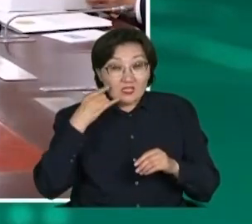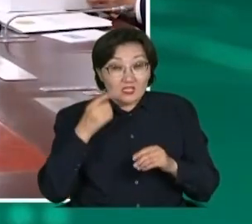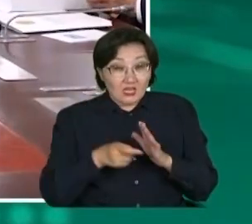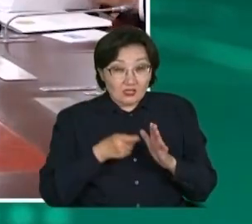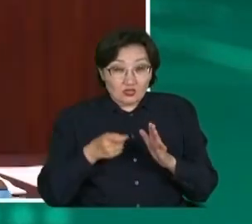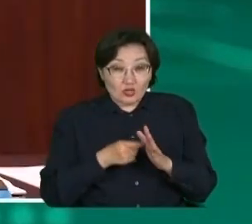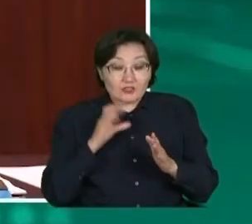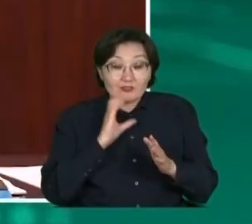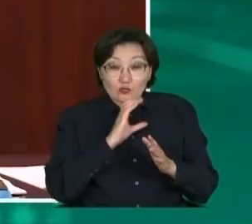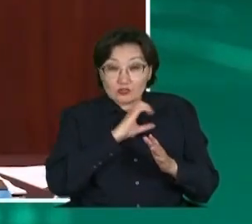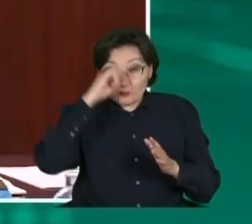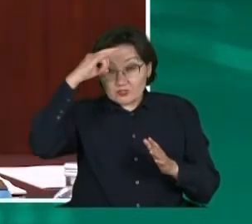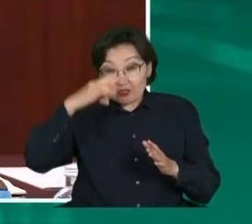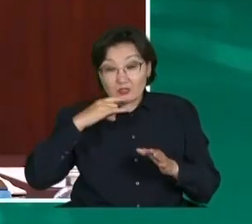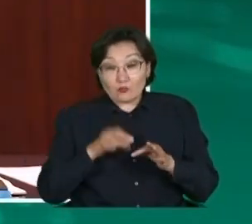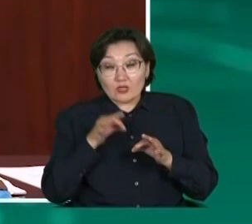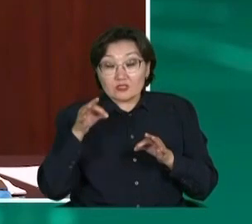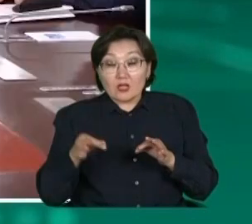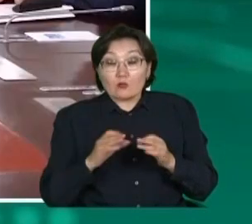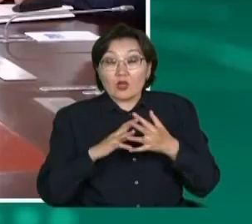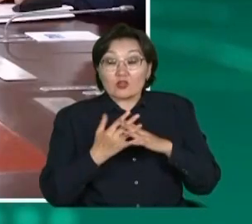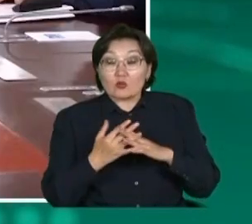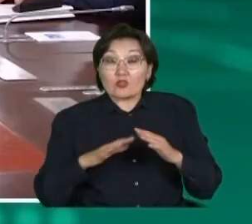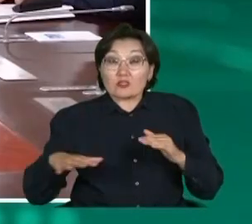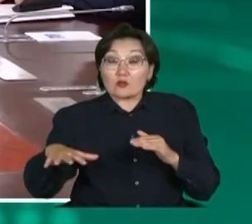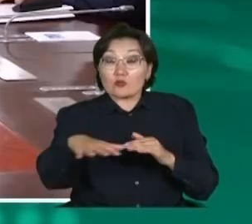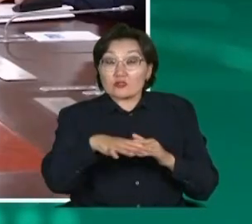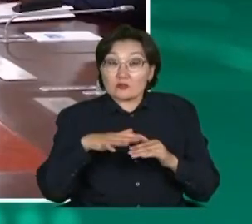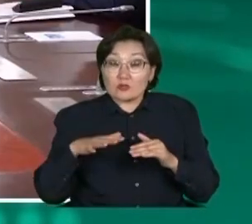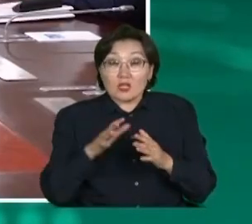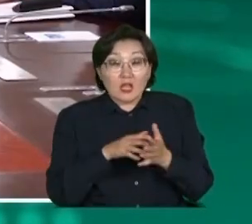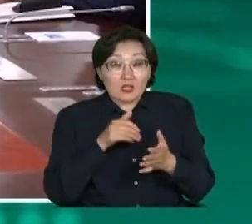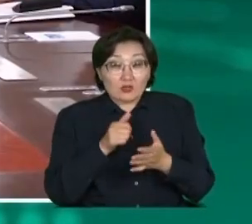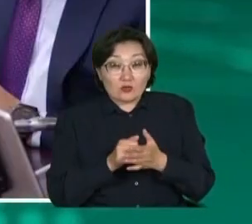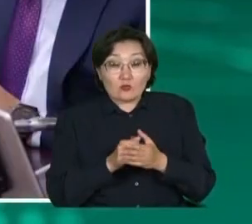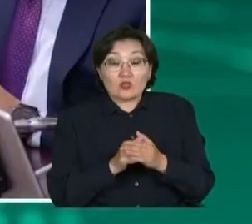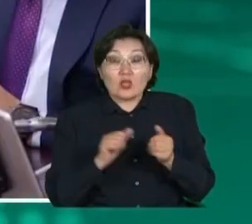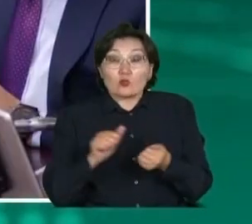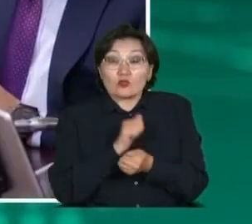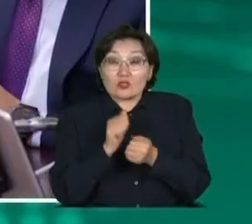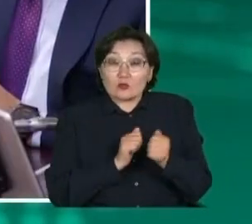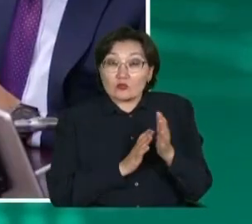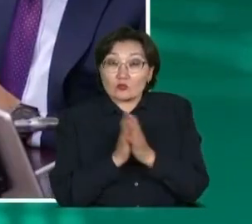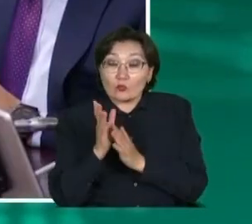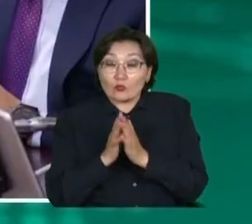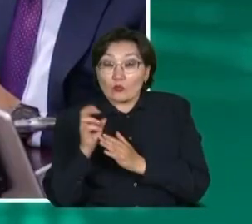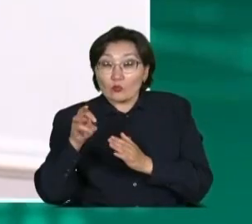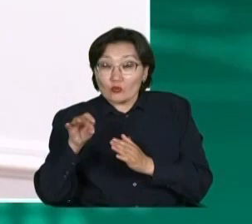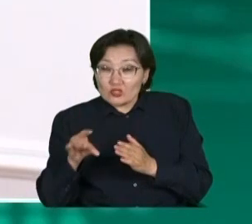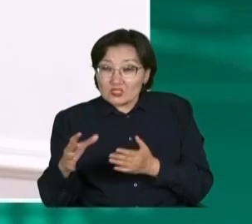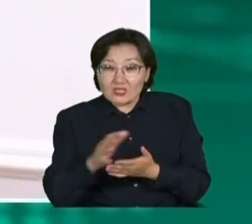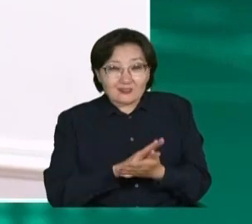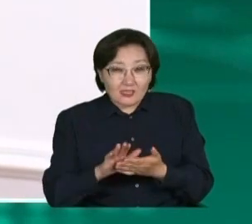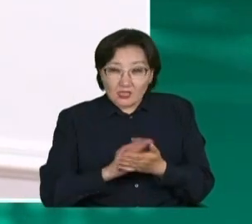Қарағанды, солтүстік Қазақстан облыстарының ауылдарындағы аумақтар әлі күнге дейін қураған шөп пен қоқыстардан